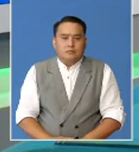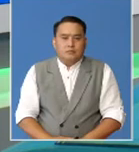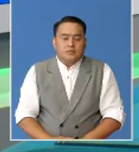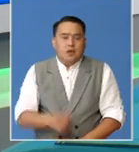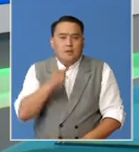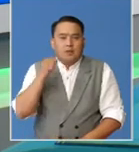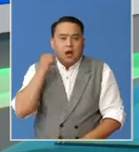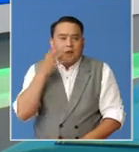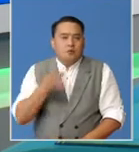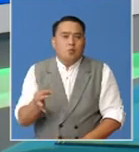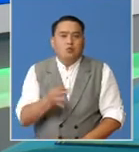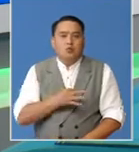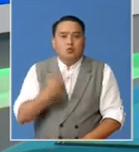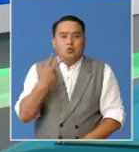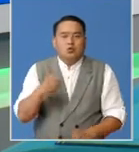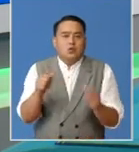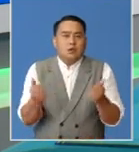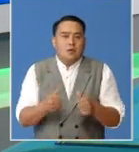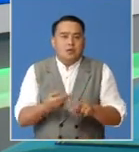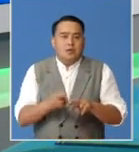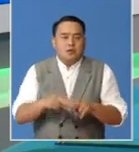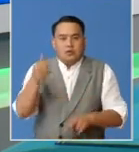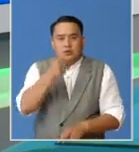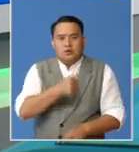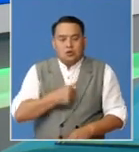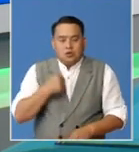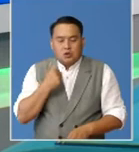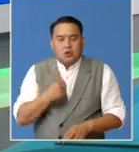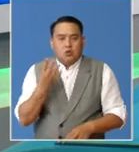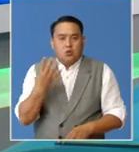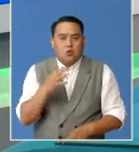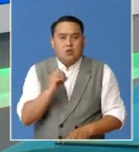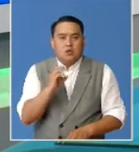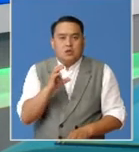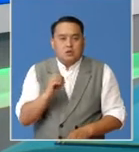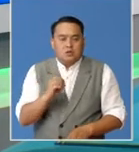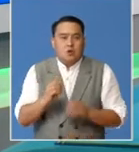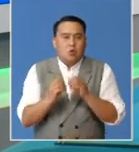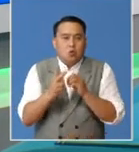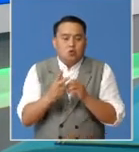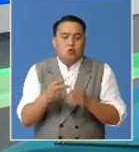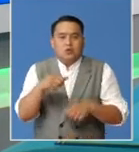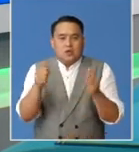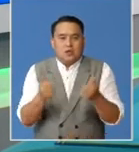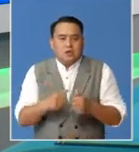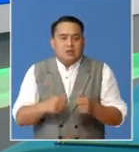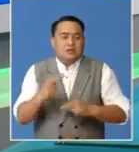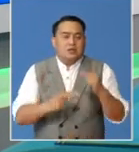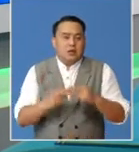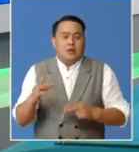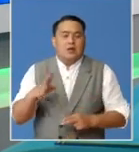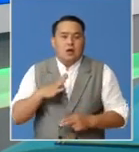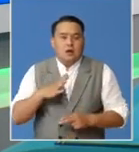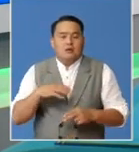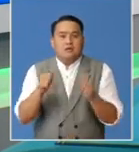Былтыр Алматы облысында 3 ескерткіш салынса, биылғы көрсеткіш одан 4 есеге көп. Яғни бір жылда 13 ескерткіш пайда болмақ. Қазірге дейін